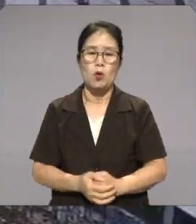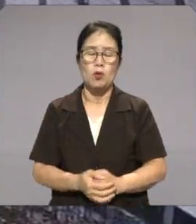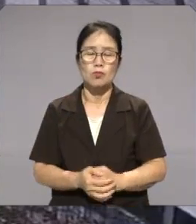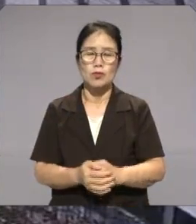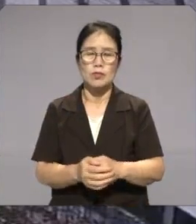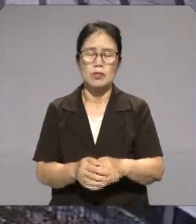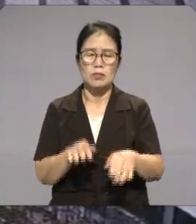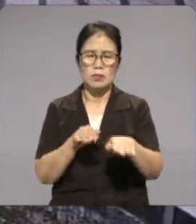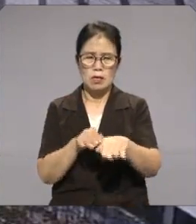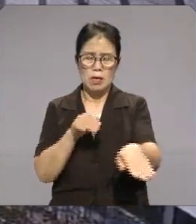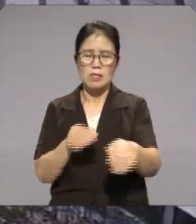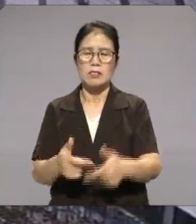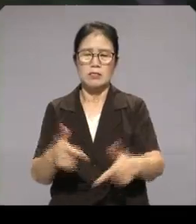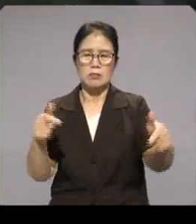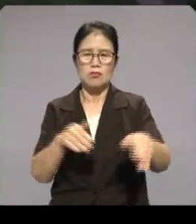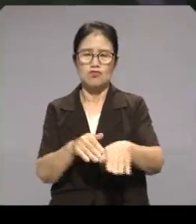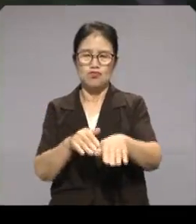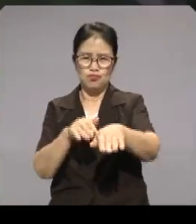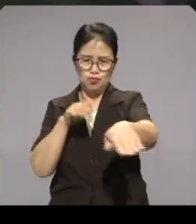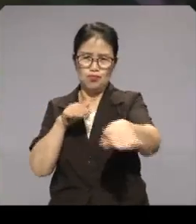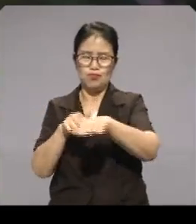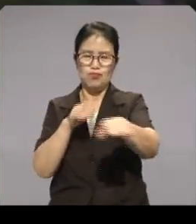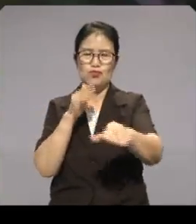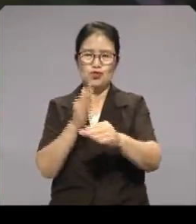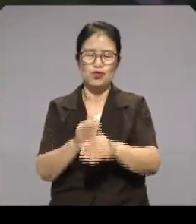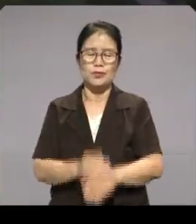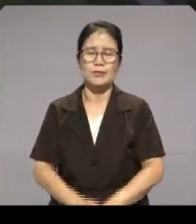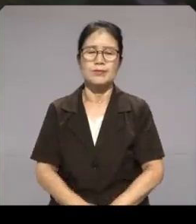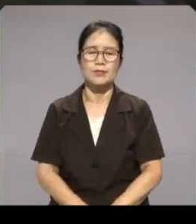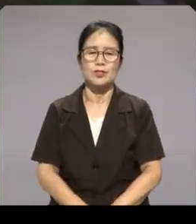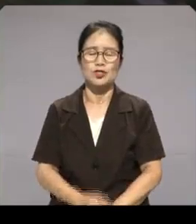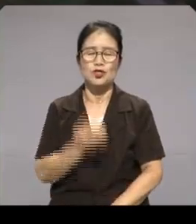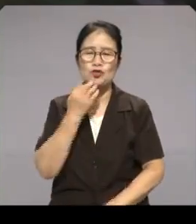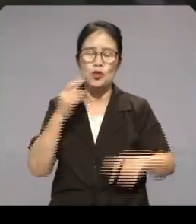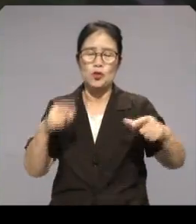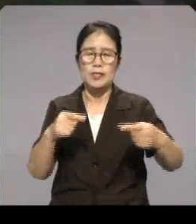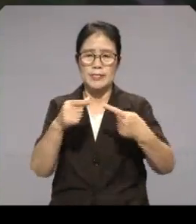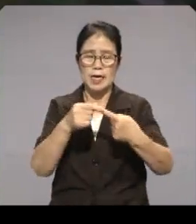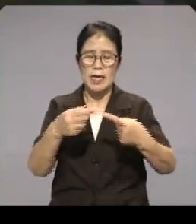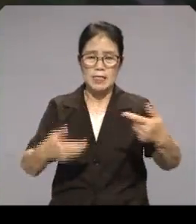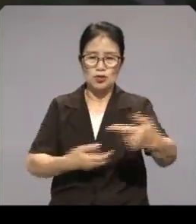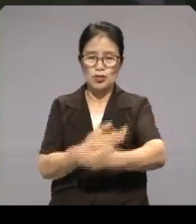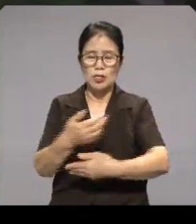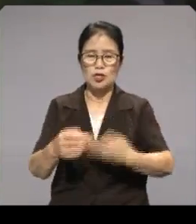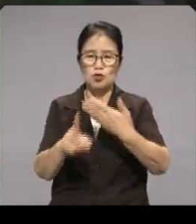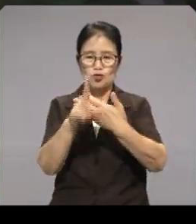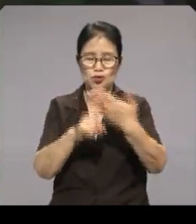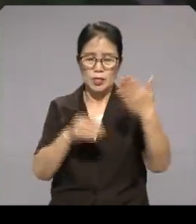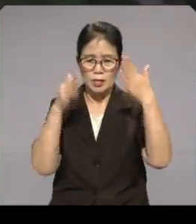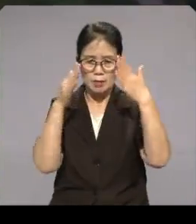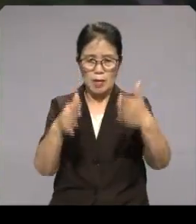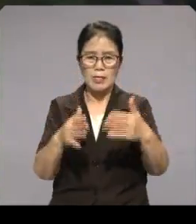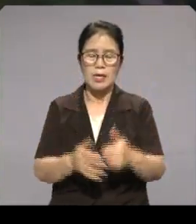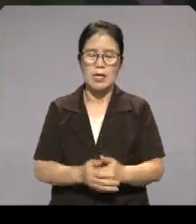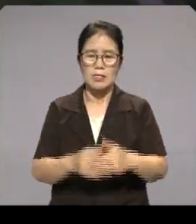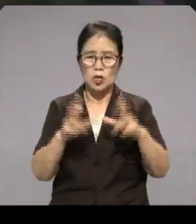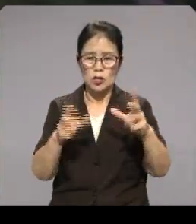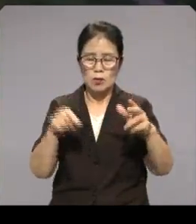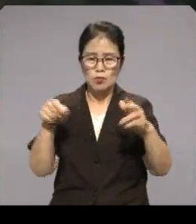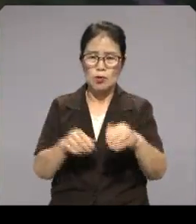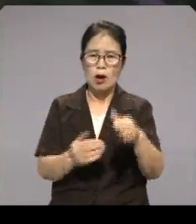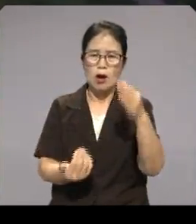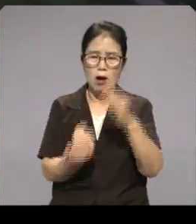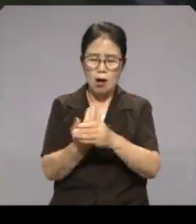증가하며 계속해서 정체가 이어지고 있습니다. 마지막으로 수도권 제1순환선 구리 방향 성남 부근은 사고 차량으로